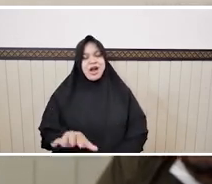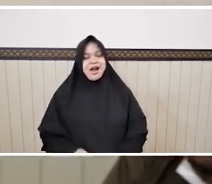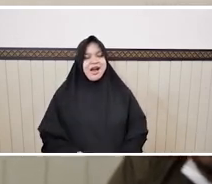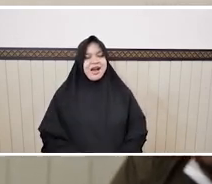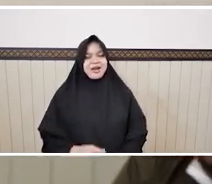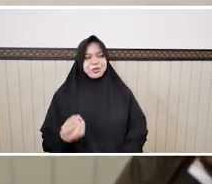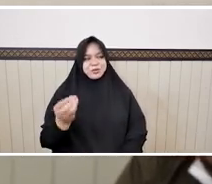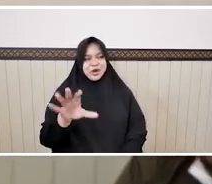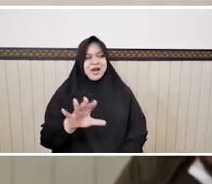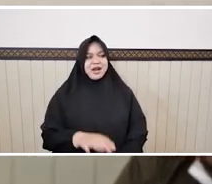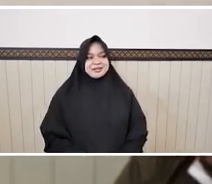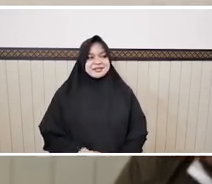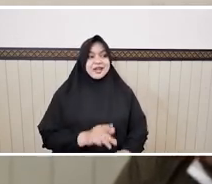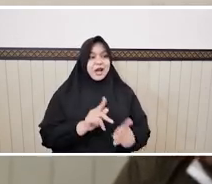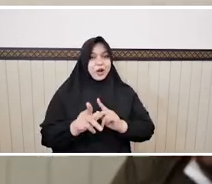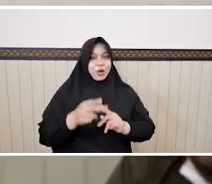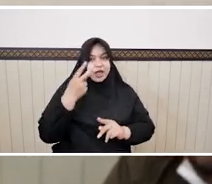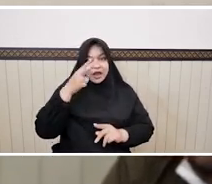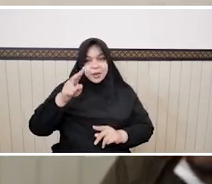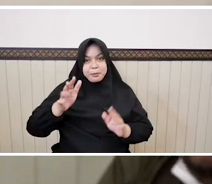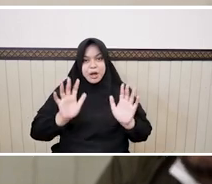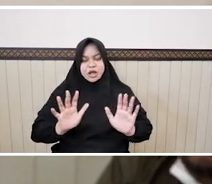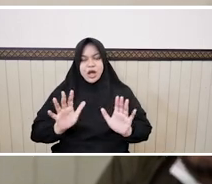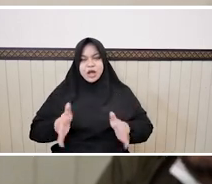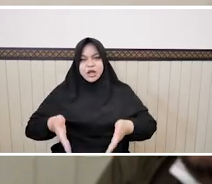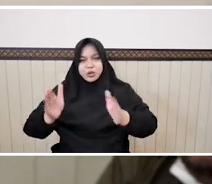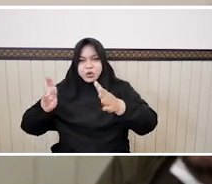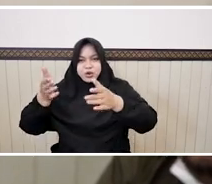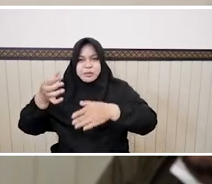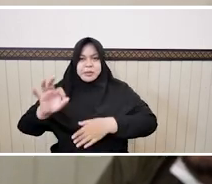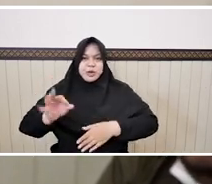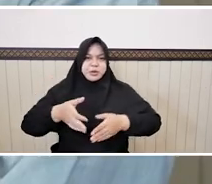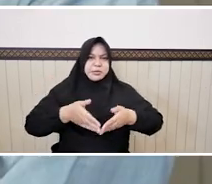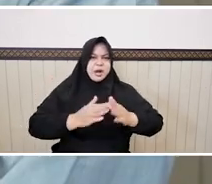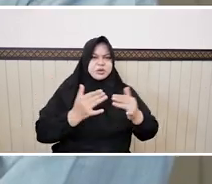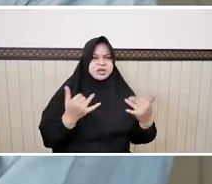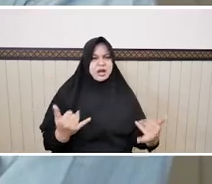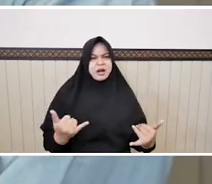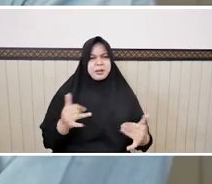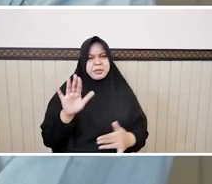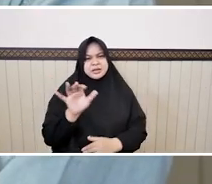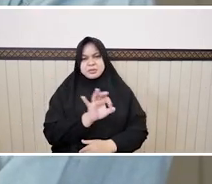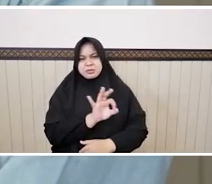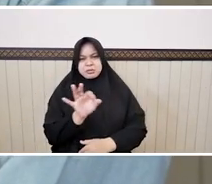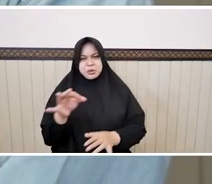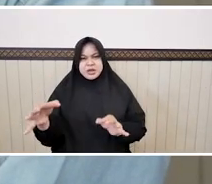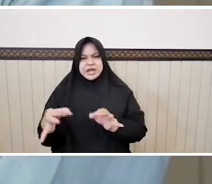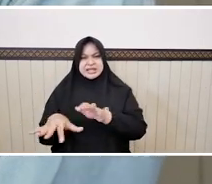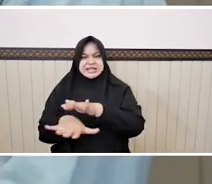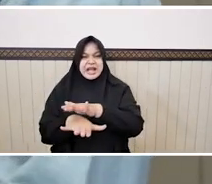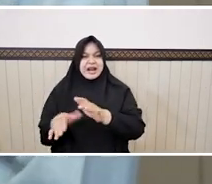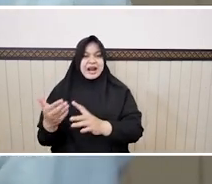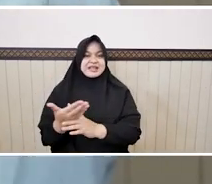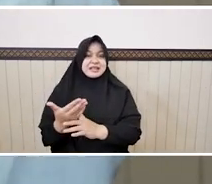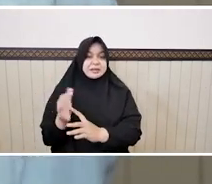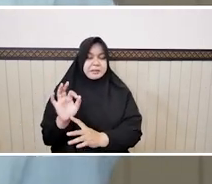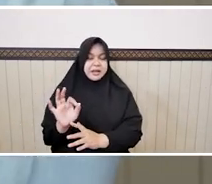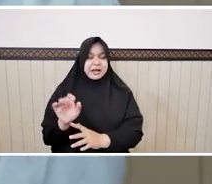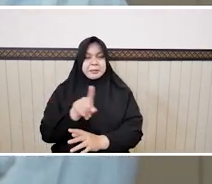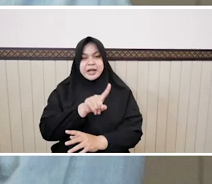kalau kita lihat banyak gedungan yang yang gedung yang baru dibangun sekarang masih masih belum mendekati standar adjustable